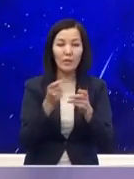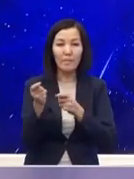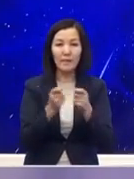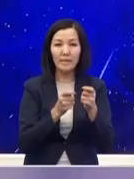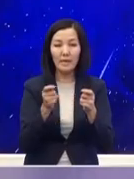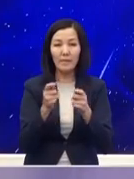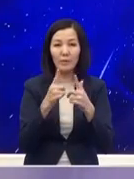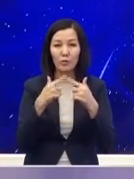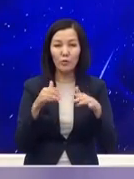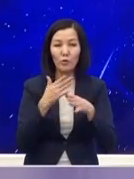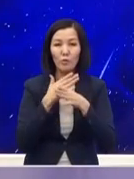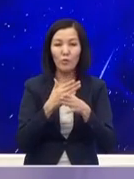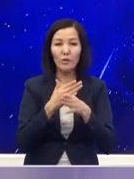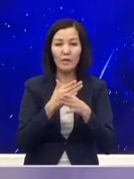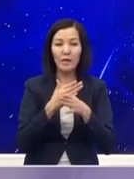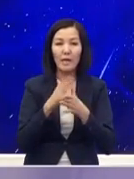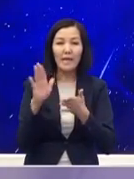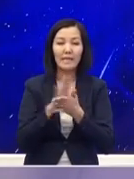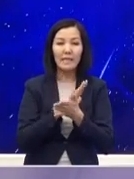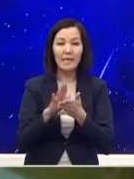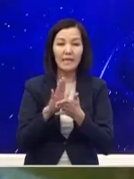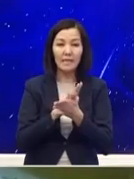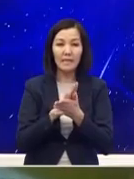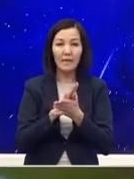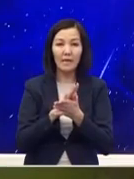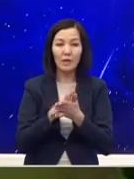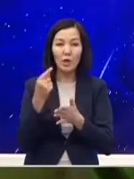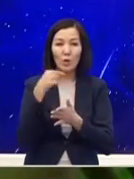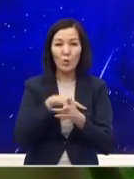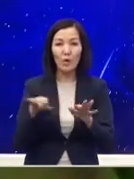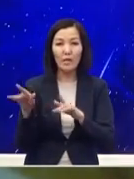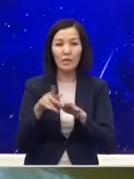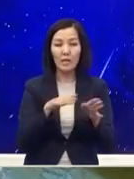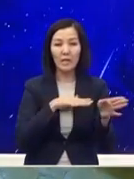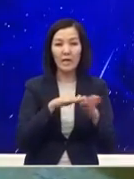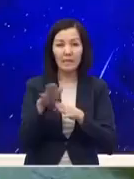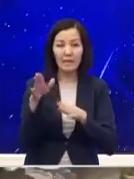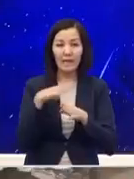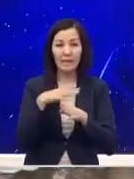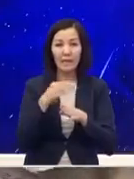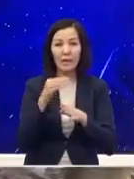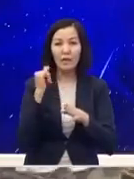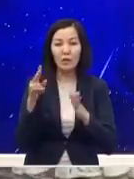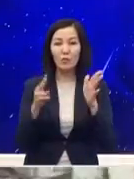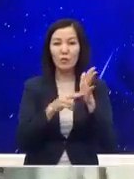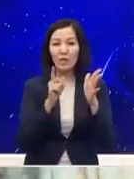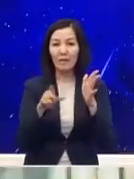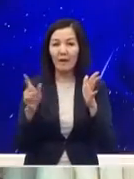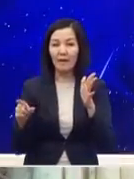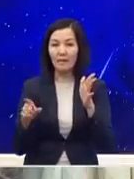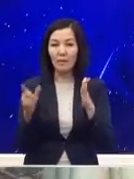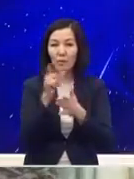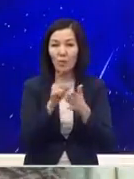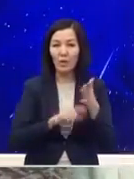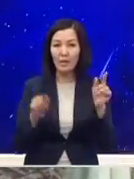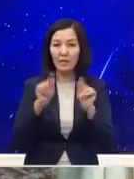басқармасы ұйытқы болыпты. Бір тыйынсыз, еш қаражатсыз-ақ рухани шараны атқарып салды. Жетісулық жеті ақынның өнерін өлеңін